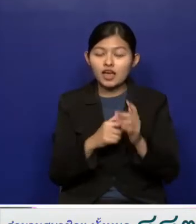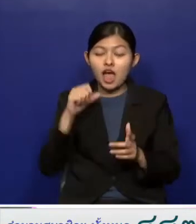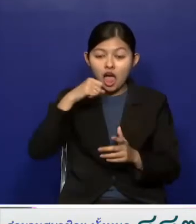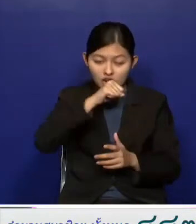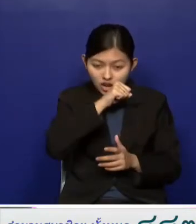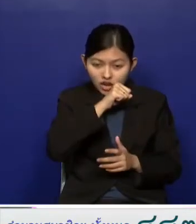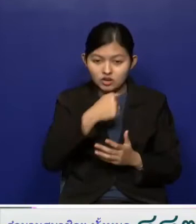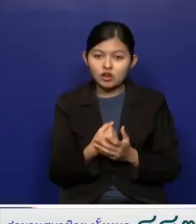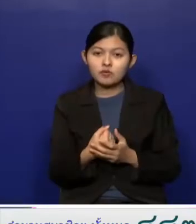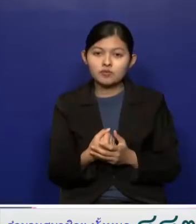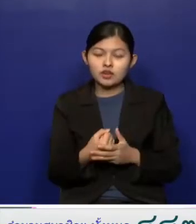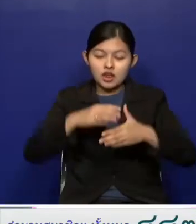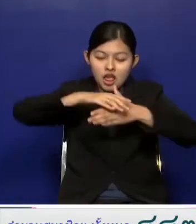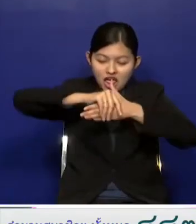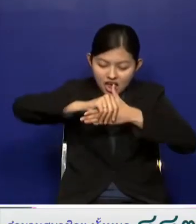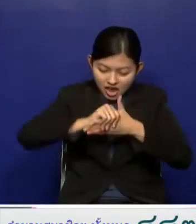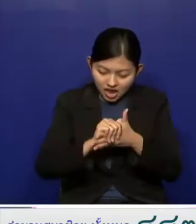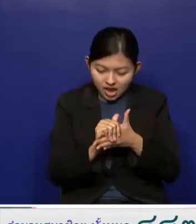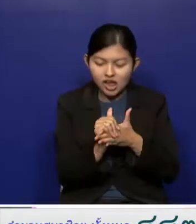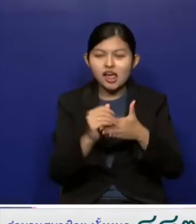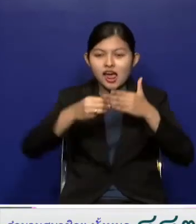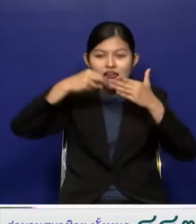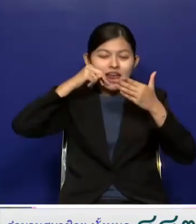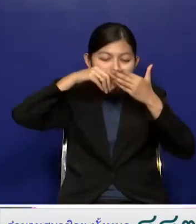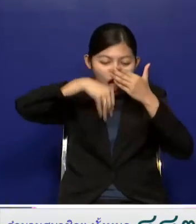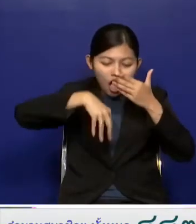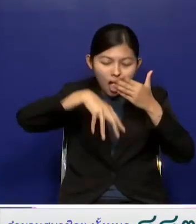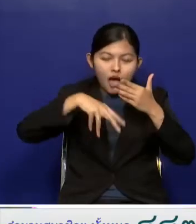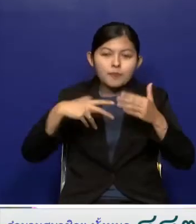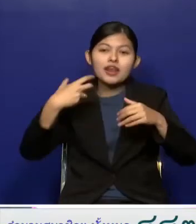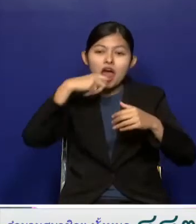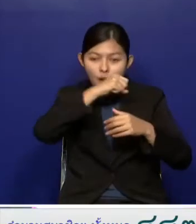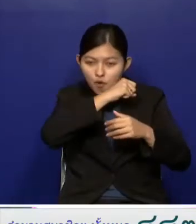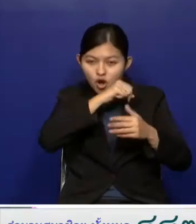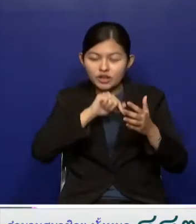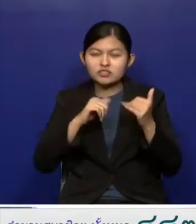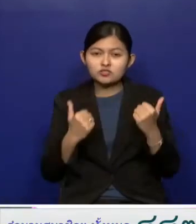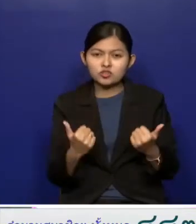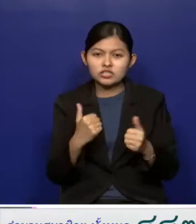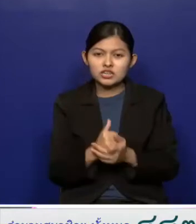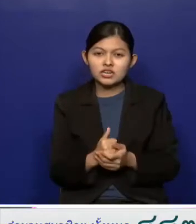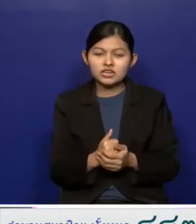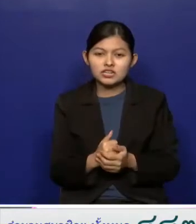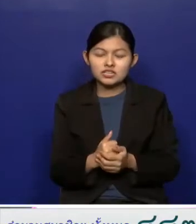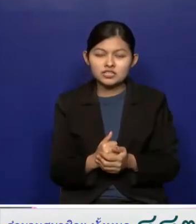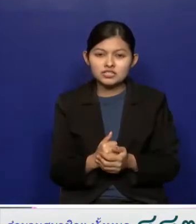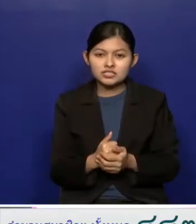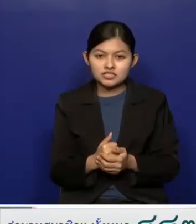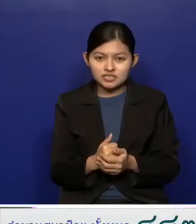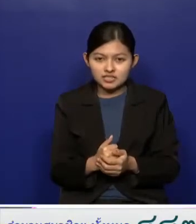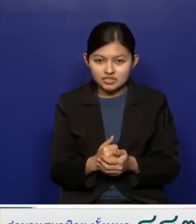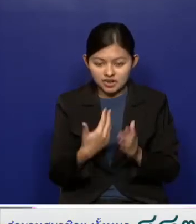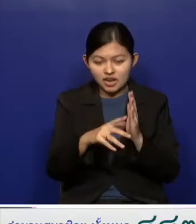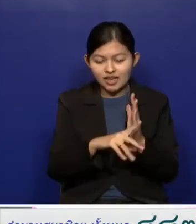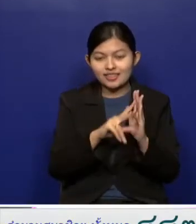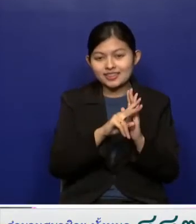บได้น้ำอ้อยเอาน้ำอ้อยไปผลิตเอทานอลโดยตรงซึ่งขณะนี้ทำเป็นล่ำเป็นสันอยู่ที่บริเวณจังหวัดต